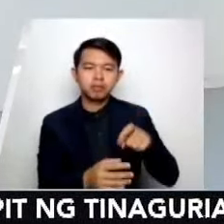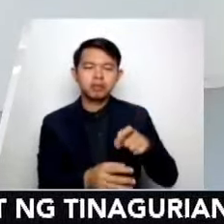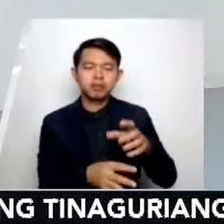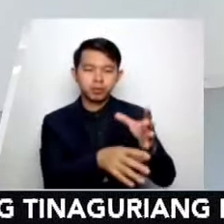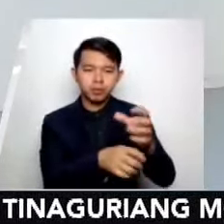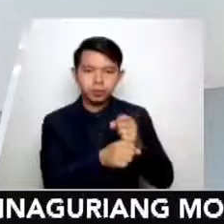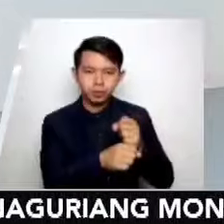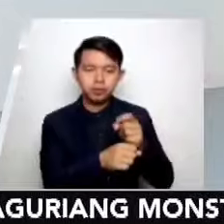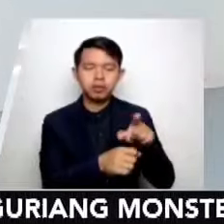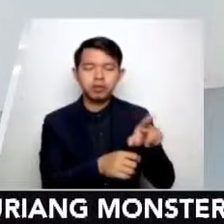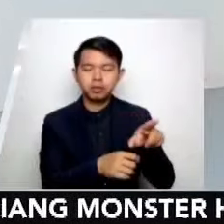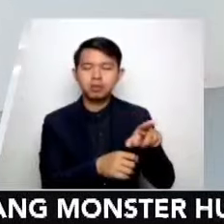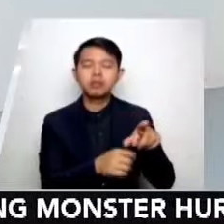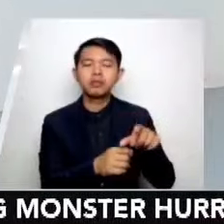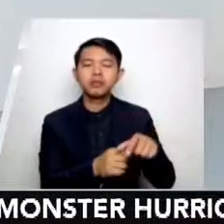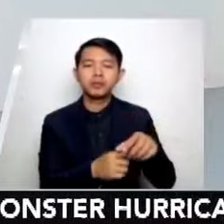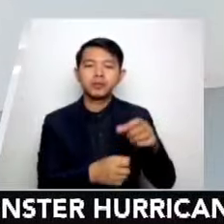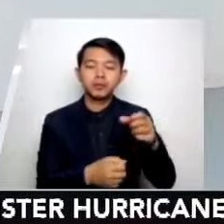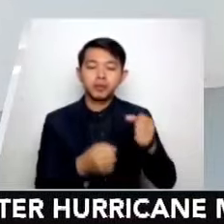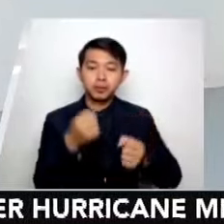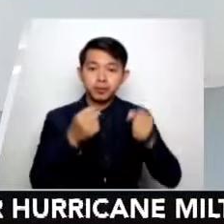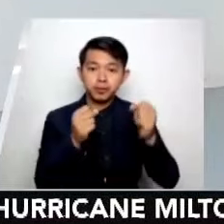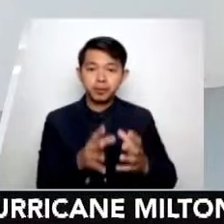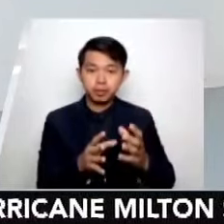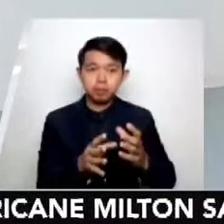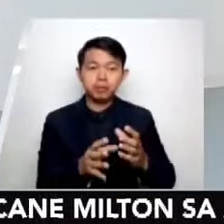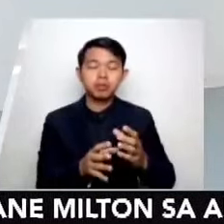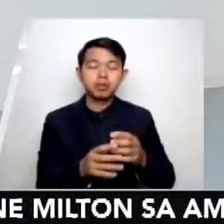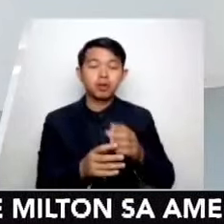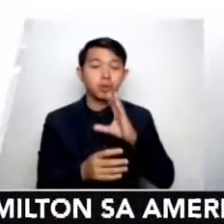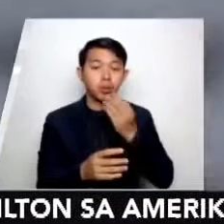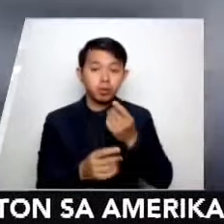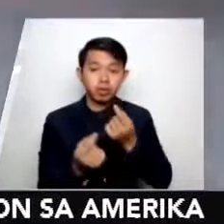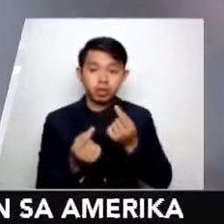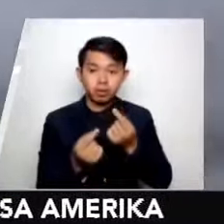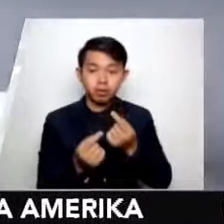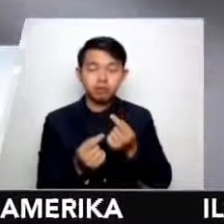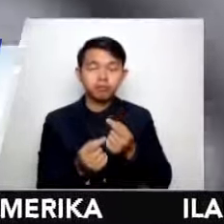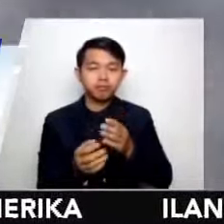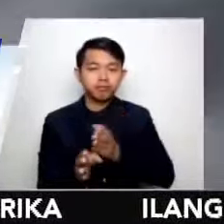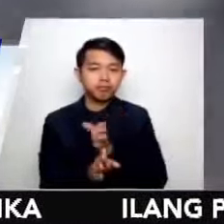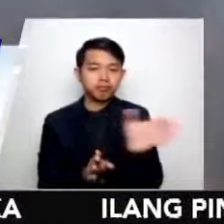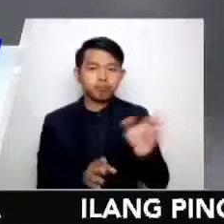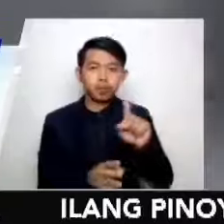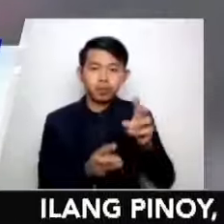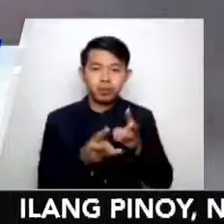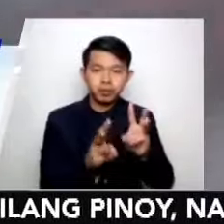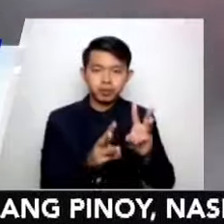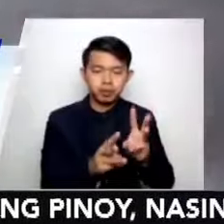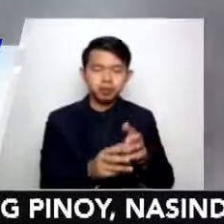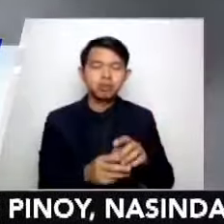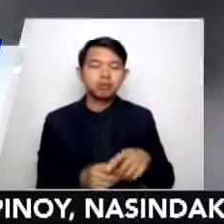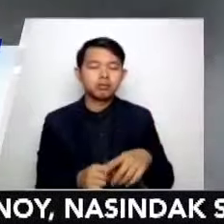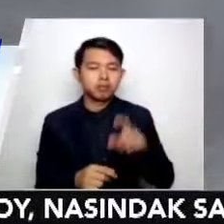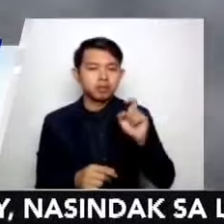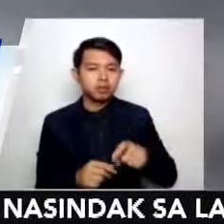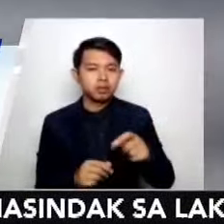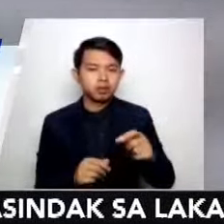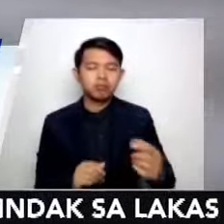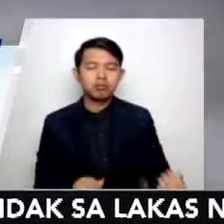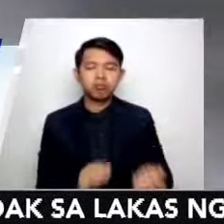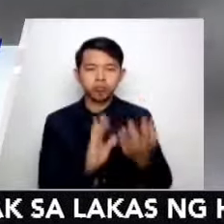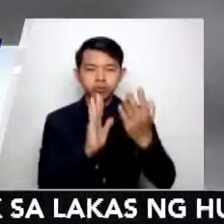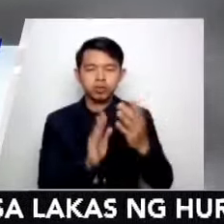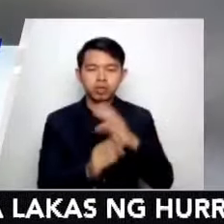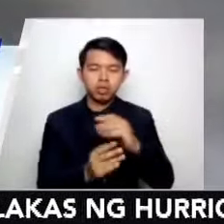na sumalubong sa one-way street sa BGC sa Taguig. Pinagsusumite sila sa October 15 ng written explanation